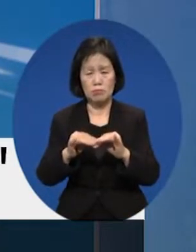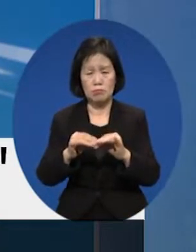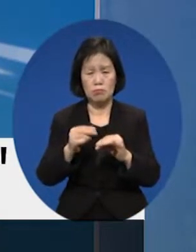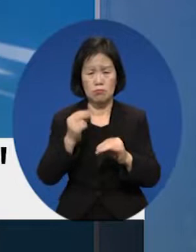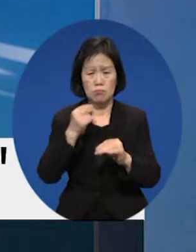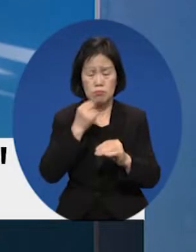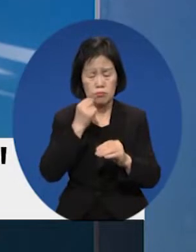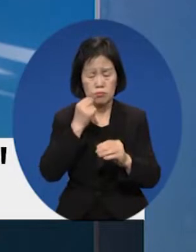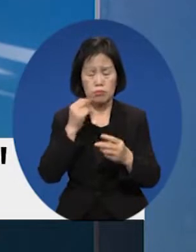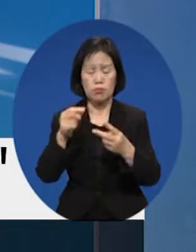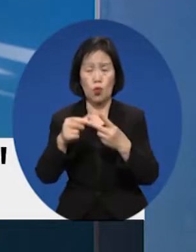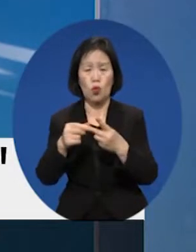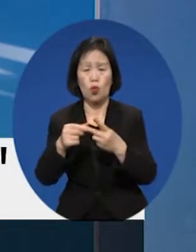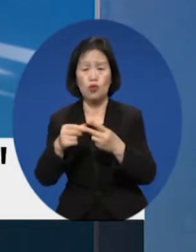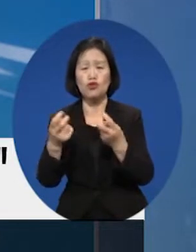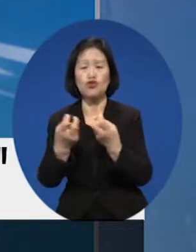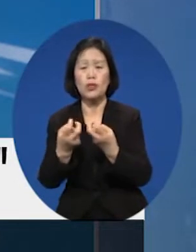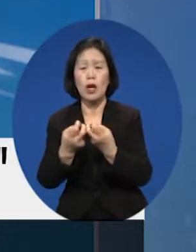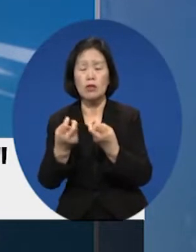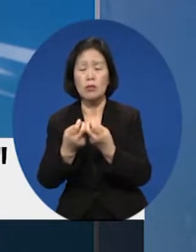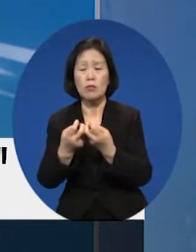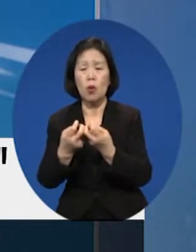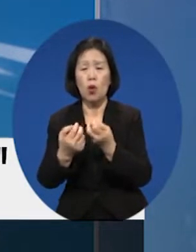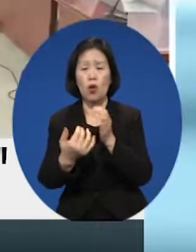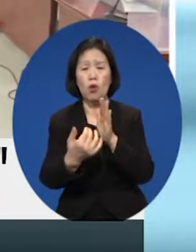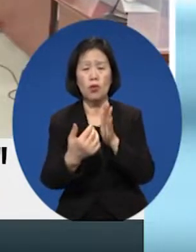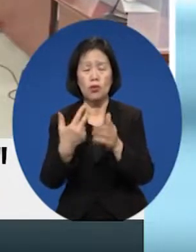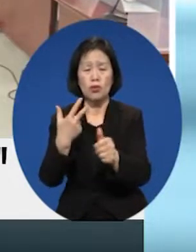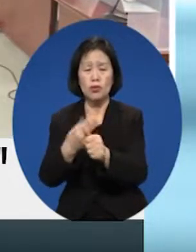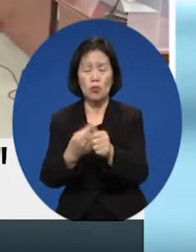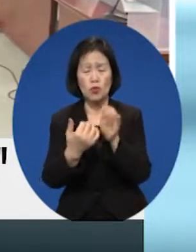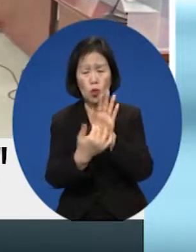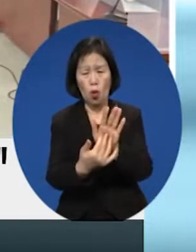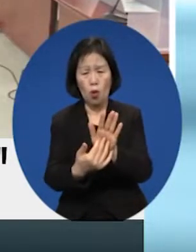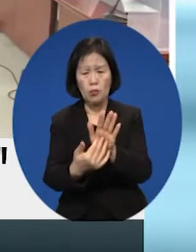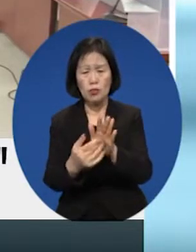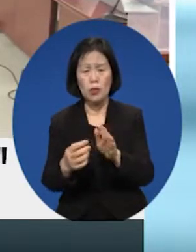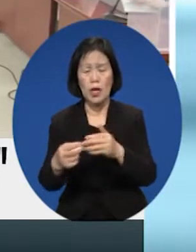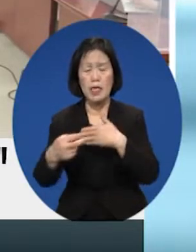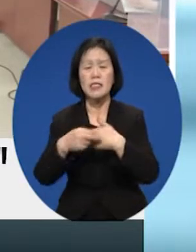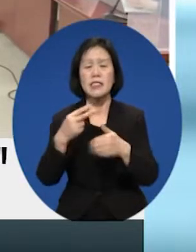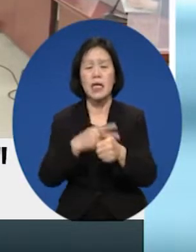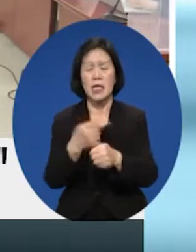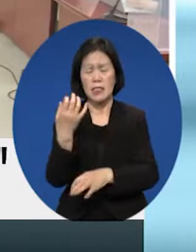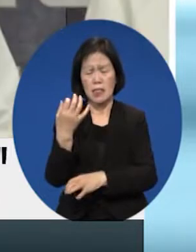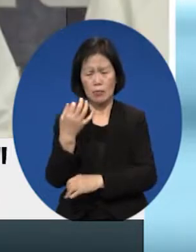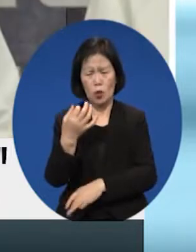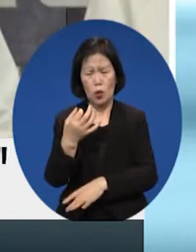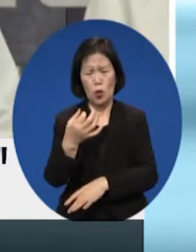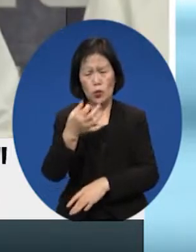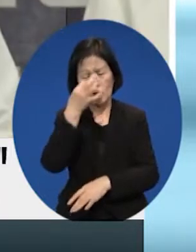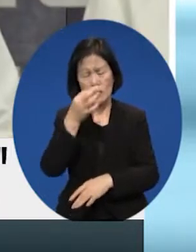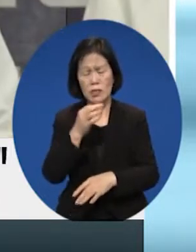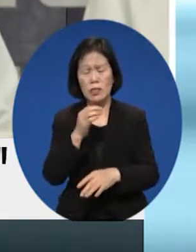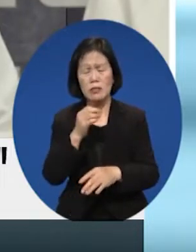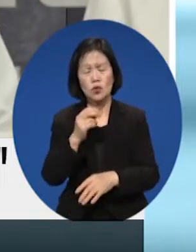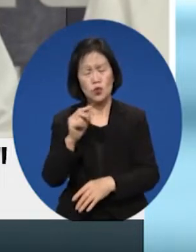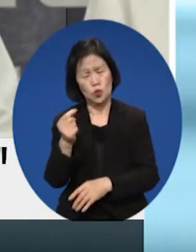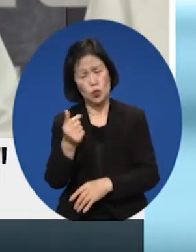수단이 접종을 거부하겠다는 겁니다. 이게 말이 되는 얘기입니까? 이게 의사로서의 기본적인 자질이 의심되는 발언이에요.